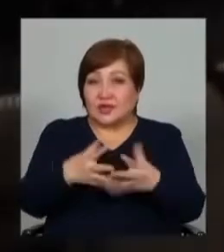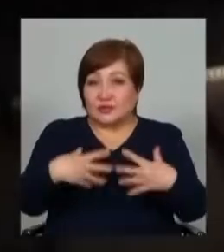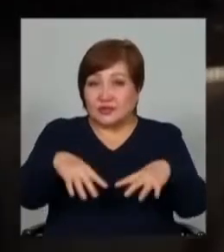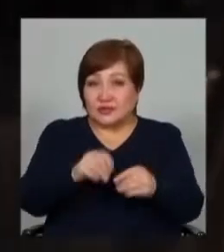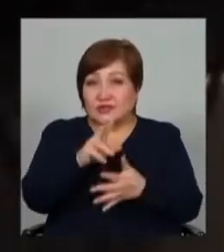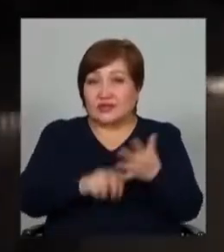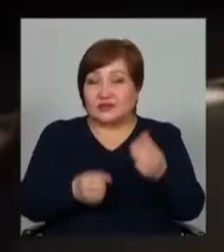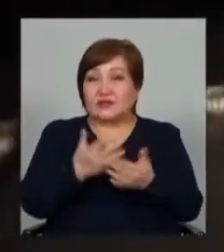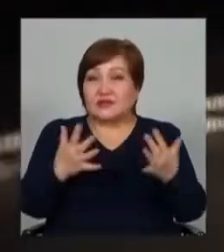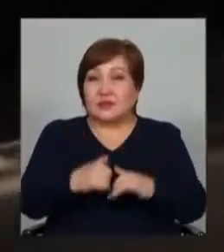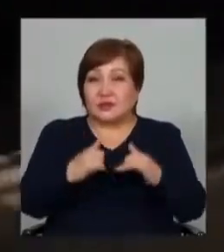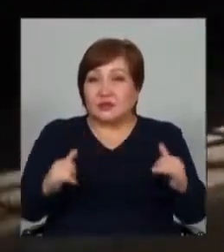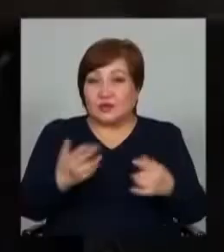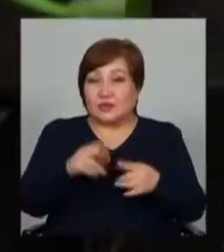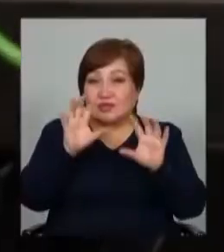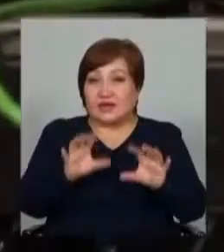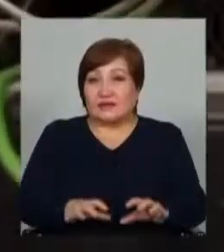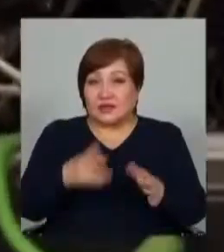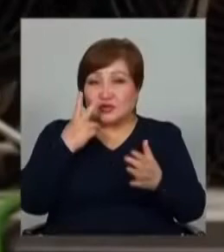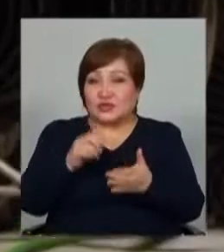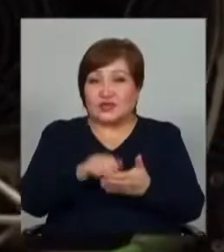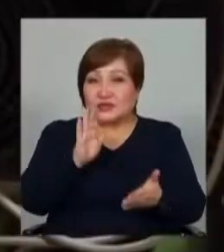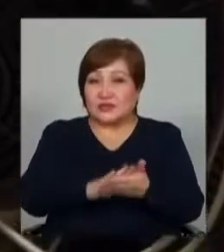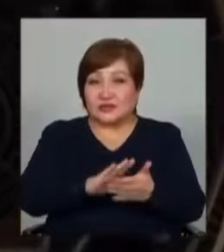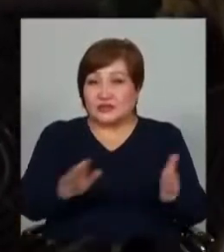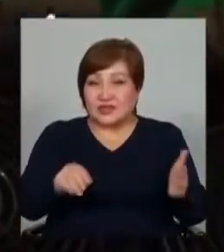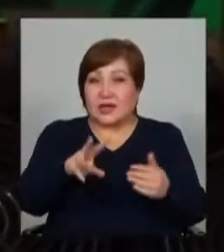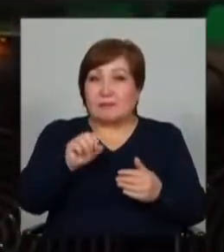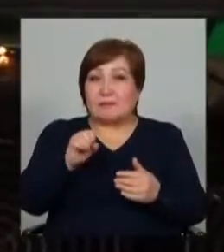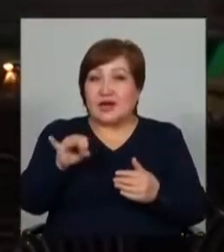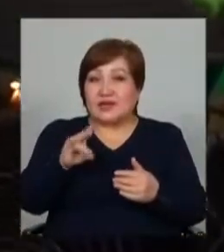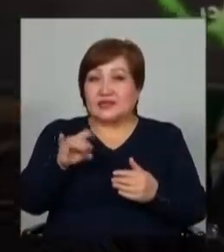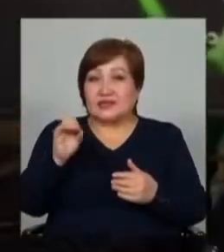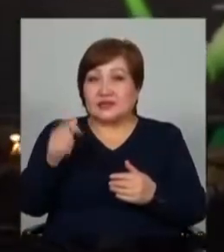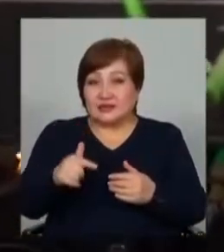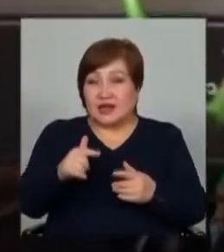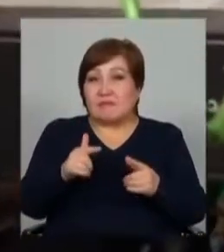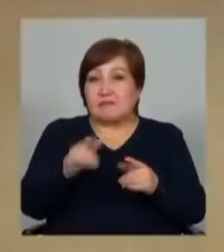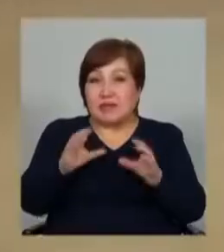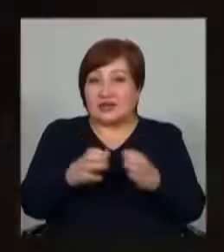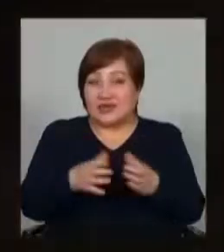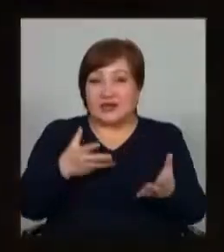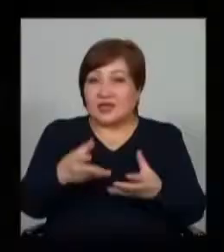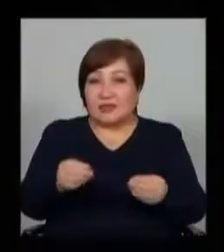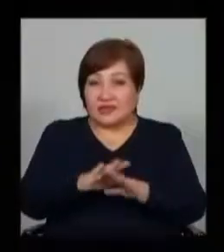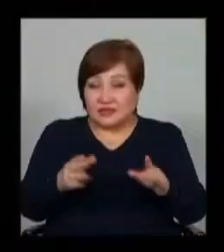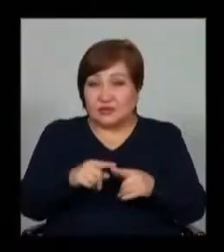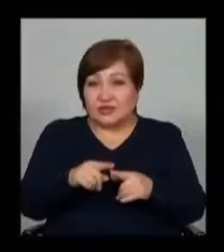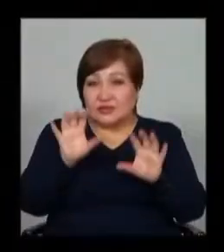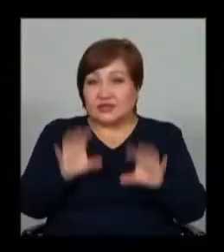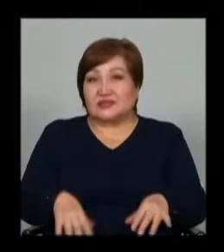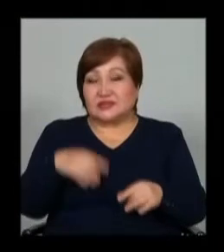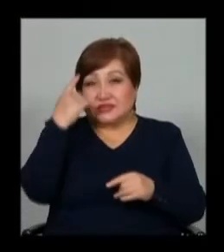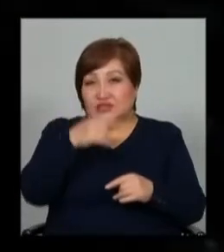қаншалықты ұлғайтқанымен бұл заңды түрде тіркелмеген майнингтік компанияларға әсер етпейді дейді. Сондықтан олар президентке жеке тұлғалар